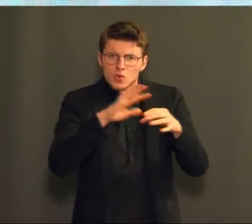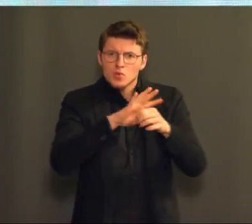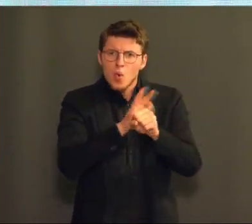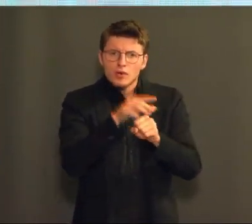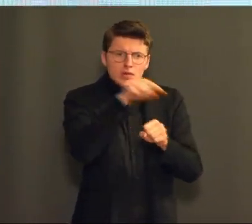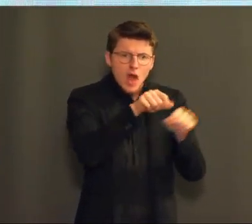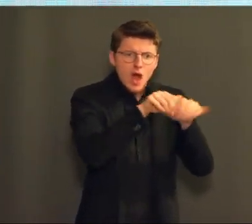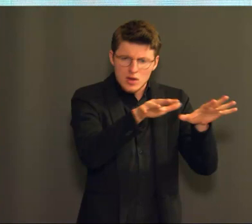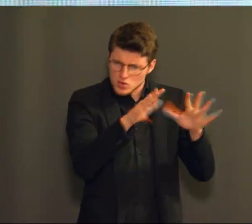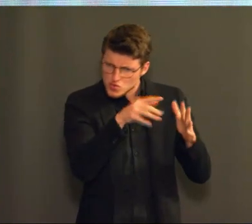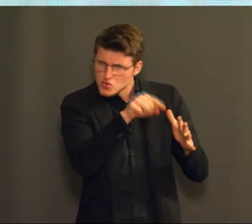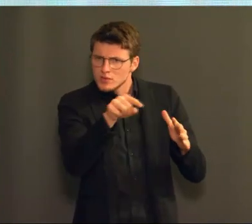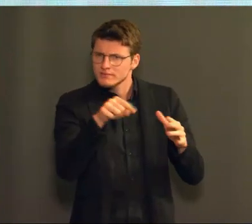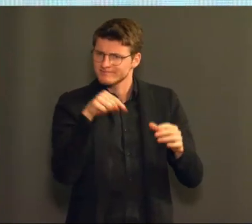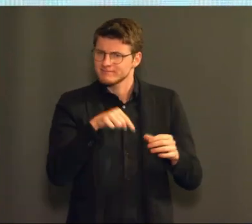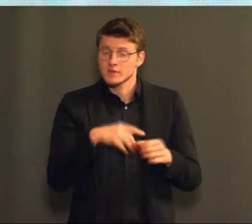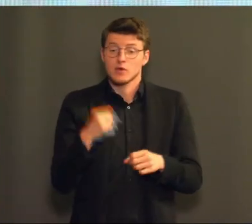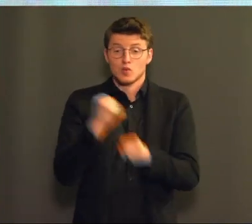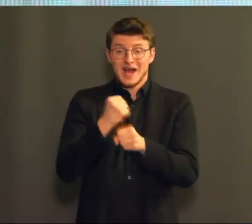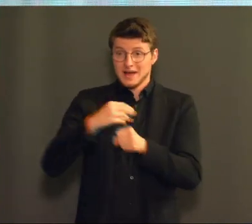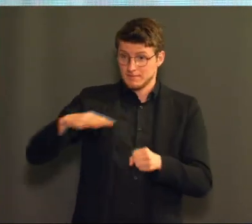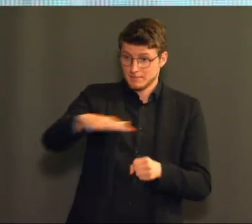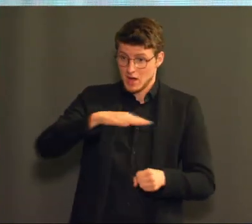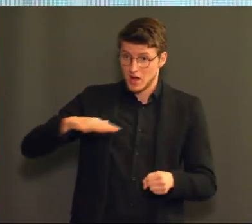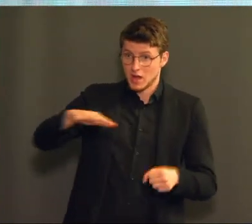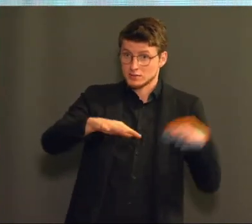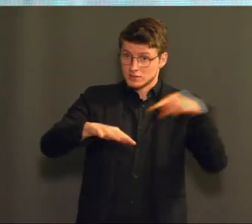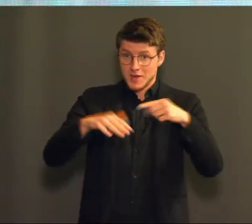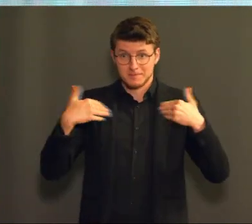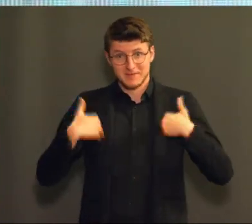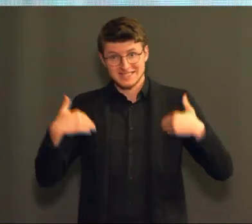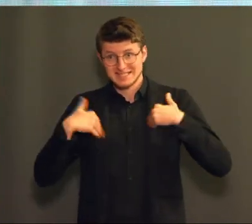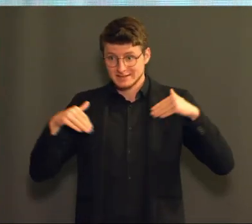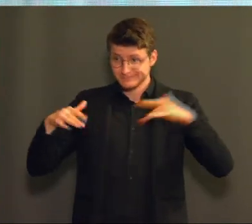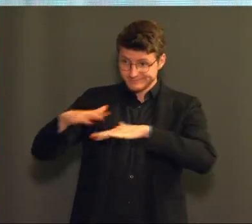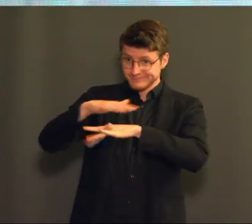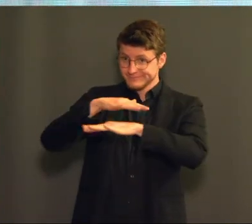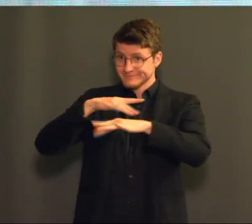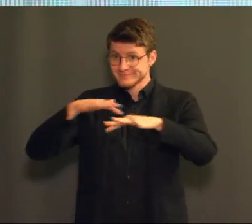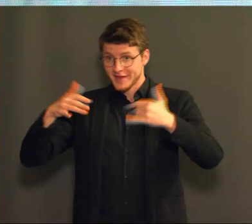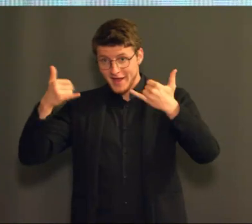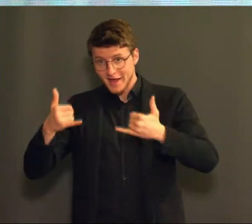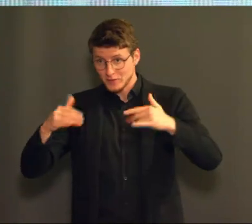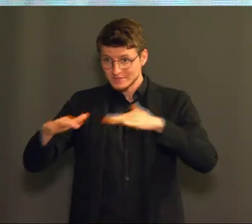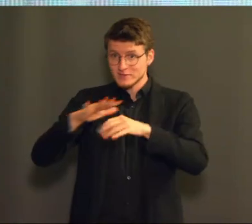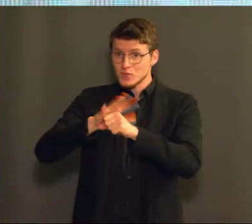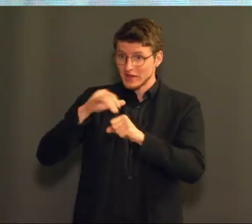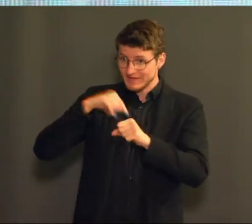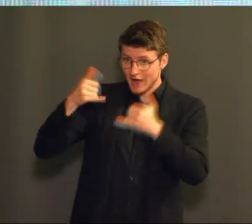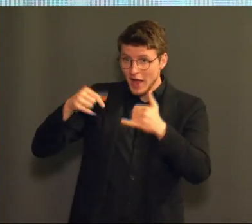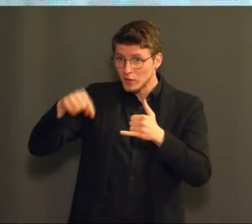Activiteiten op de werkplek die in aanwezigheid van anderen worden uitgevoerd, kunnen worden geïdentificeerd